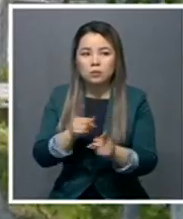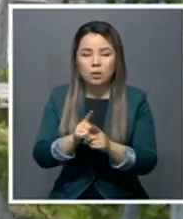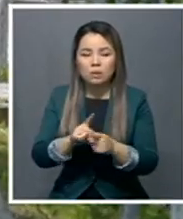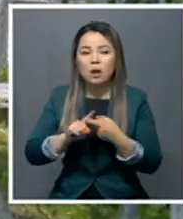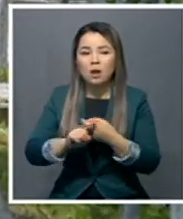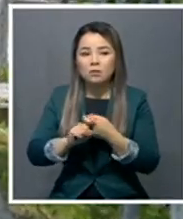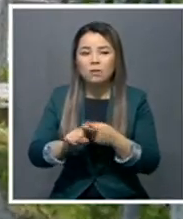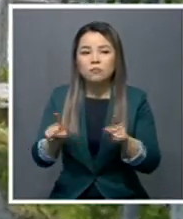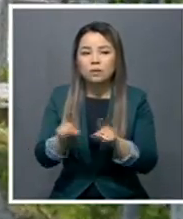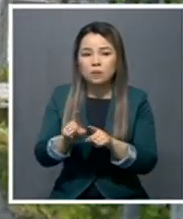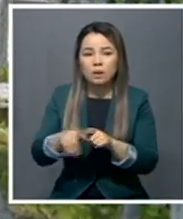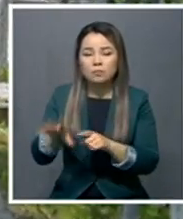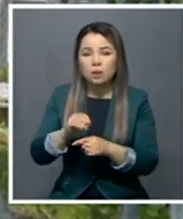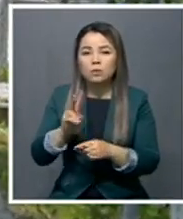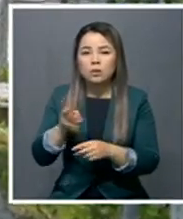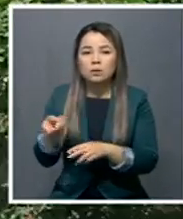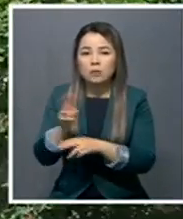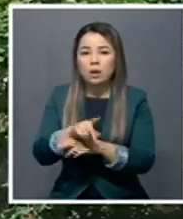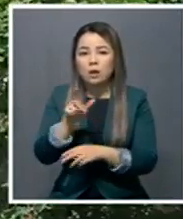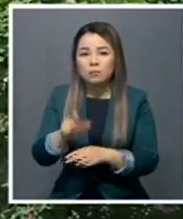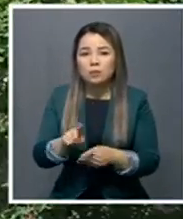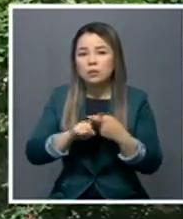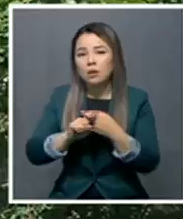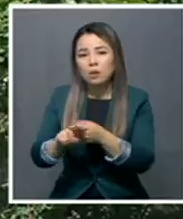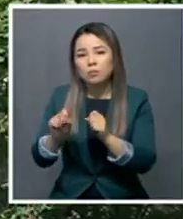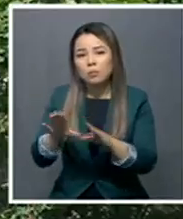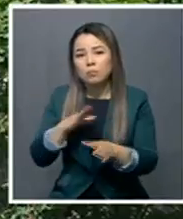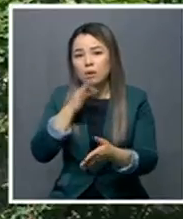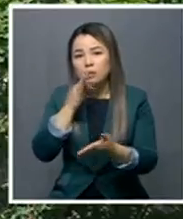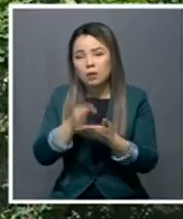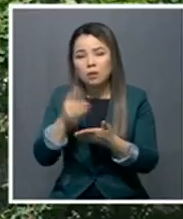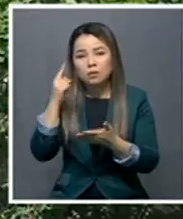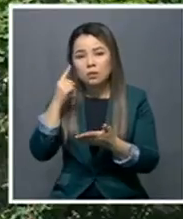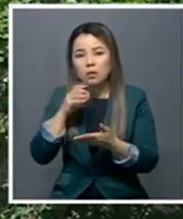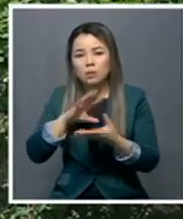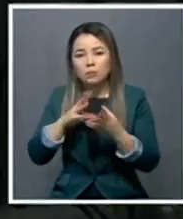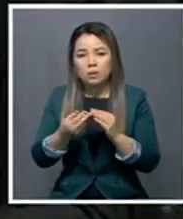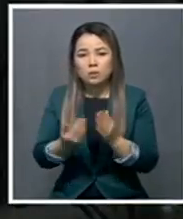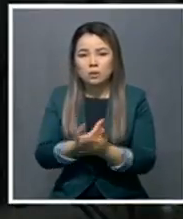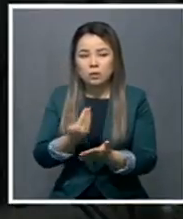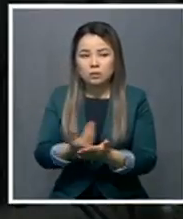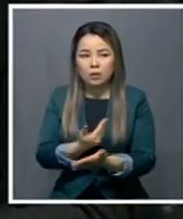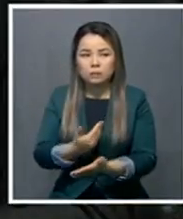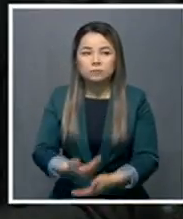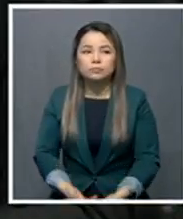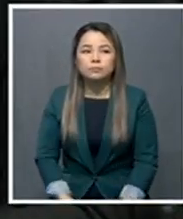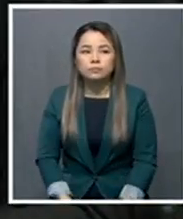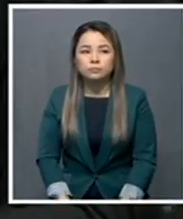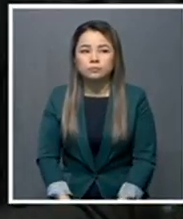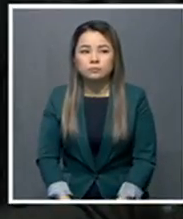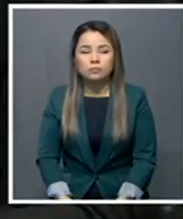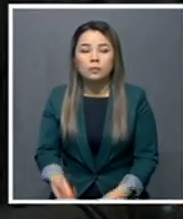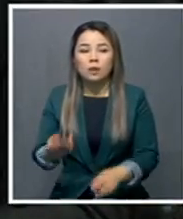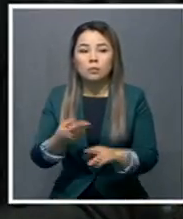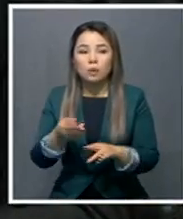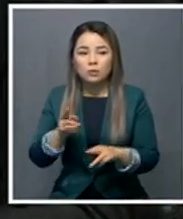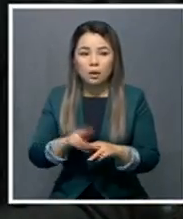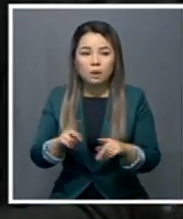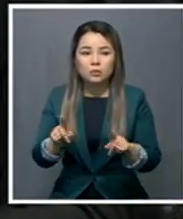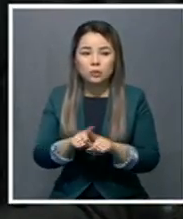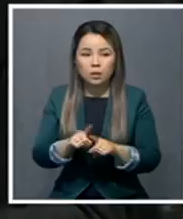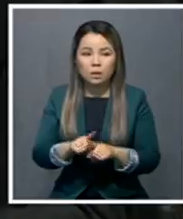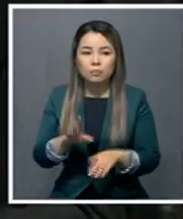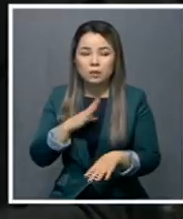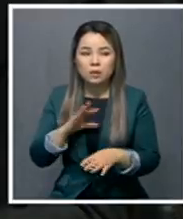коронавирус инфекциясын үйіне көңіл сұрап келушілердің бірінен жұқтырып алуы мүмкін деген жорамал айтуда. Ем-дома қарамай,